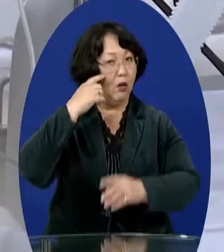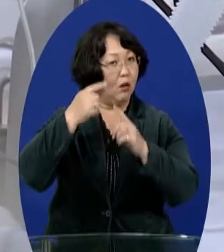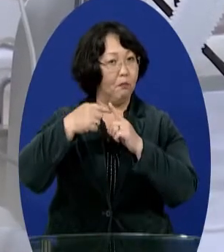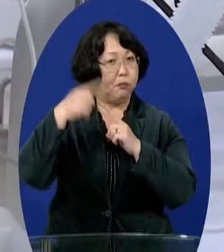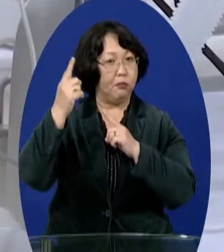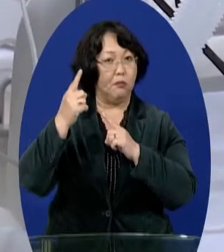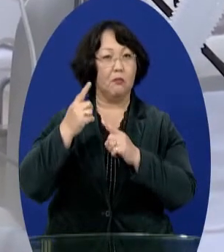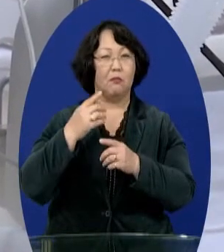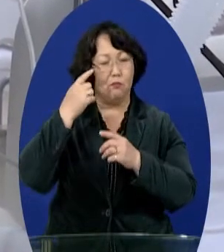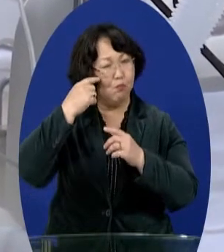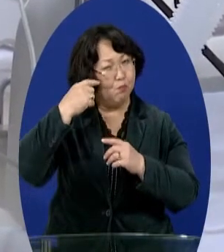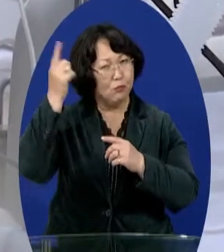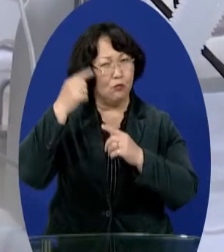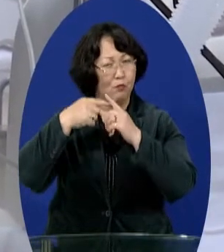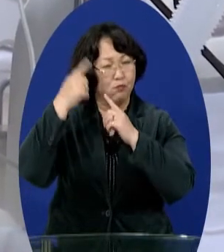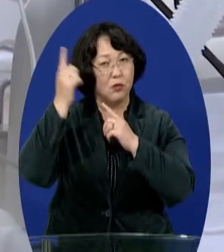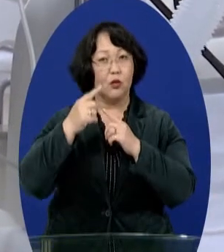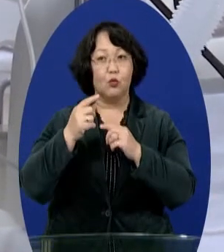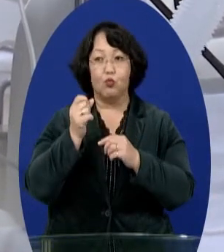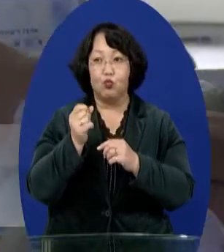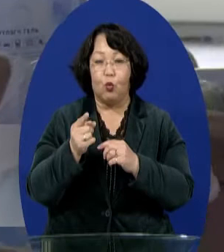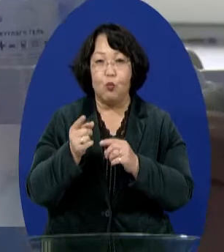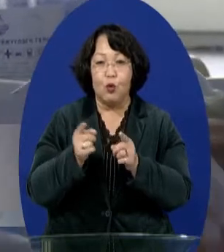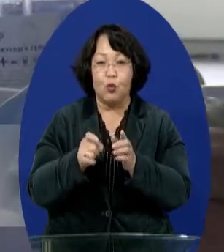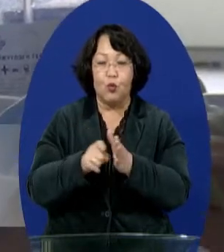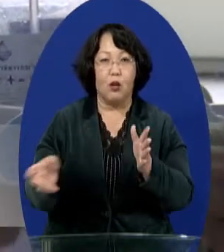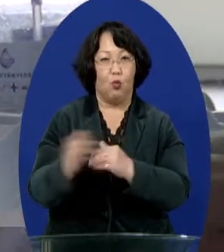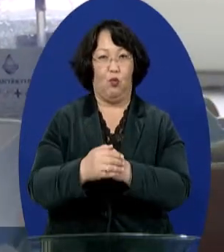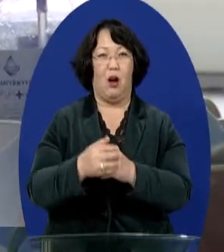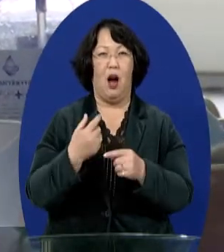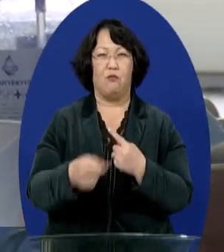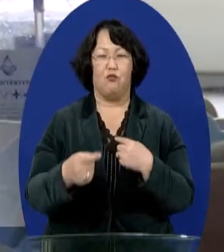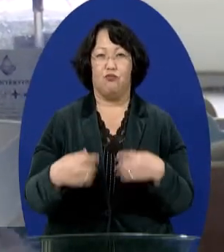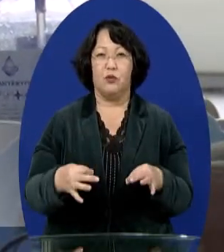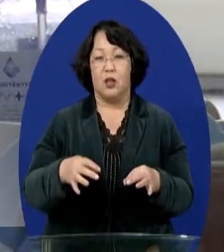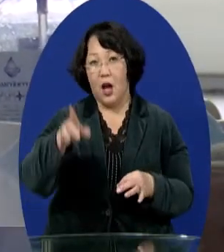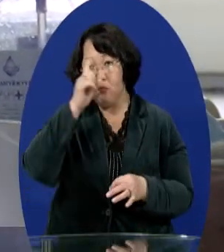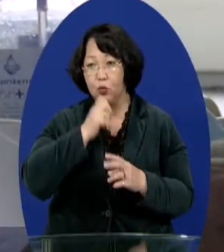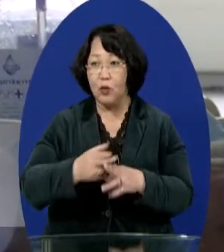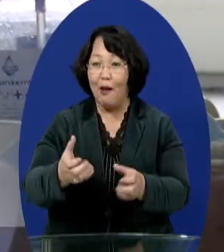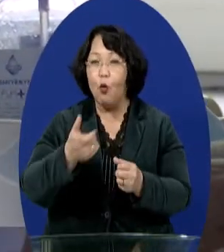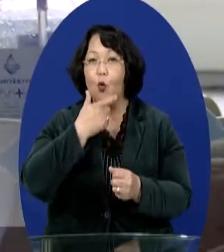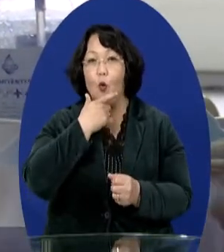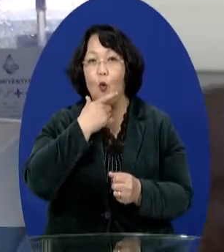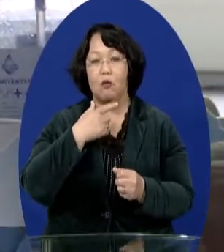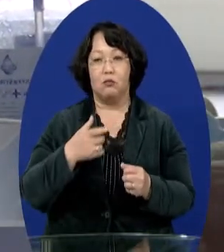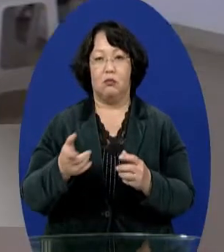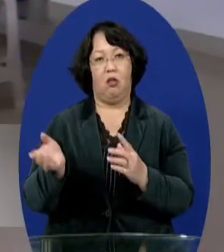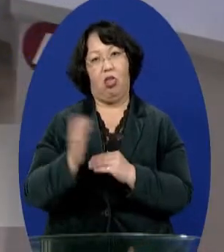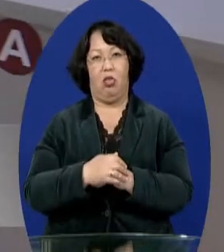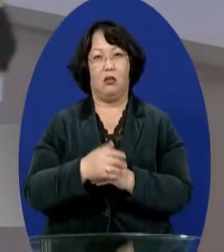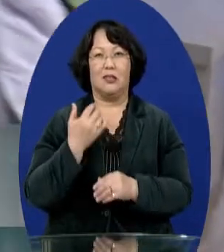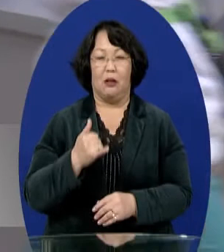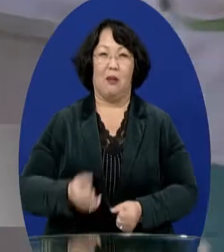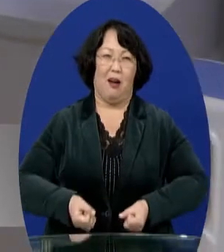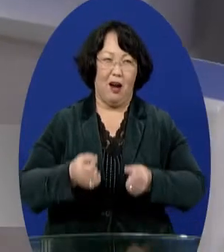байна. Тархины харуулт богино хугацаанд үхэлт төрөх боломжтой. Зарим тохиолдолд эмнэлгийн тусламж ч авч амжихгүй үе гардгаа гэж эмчнэр анхааруулж